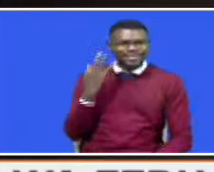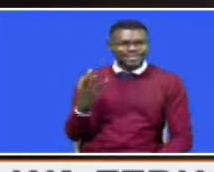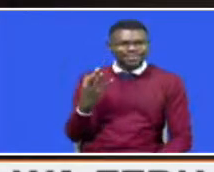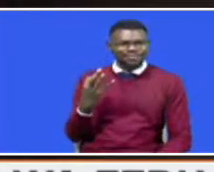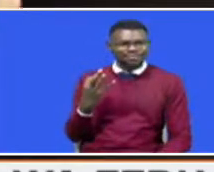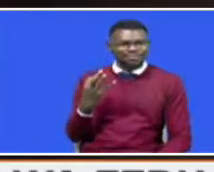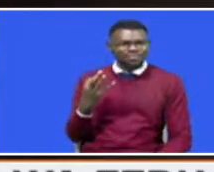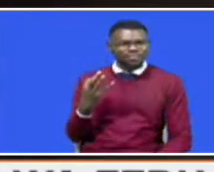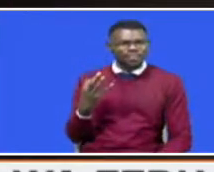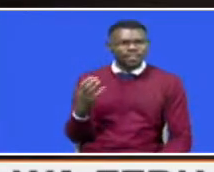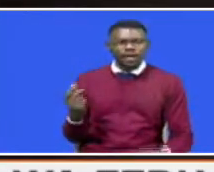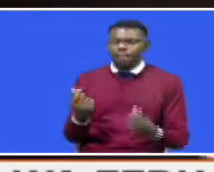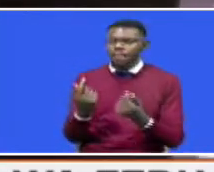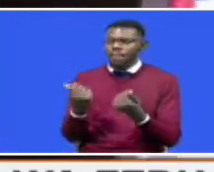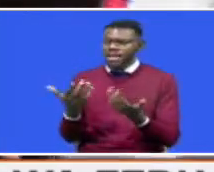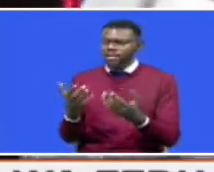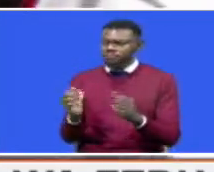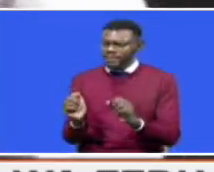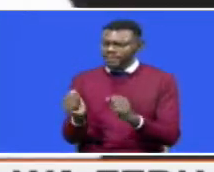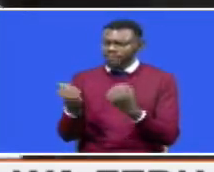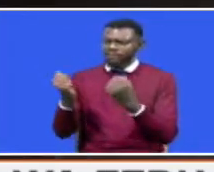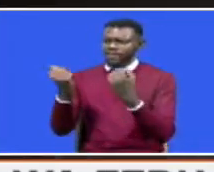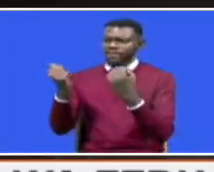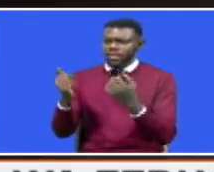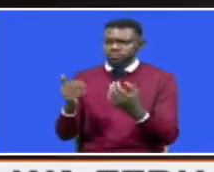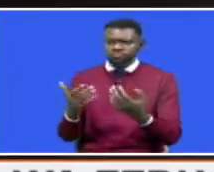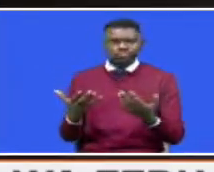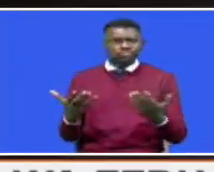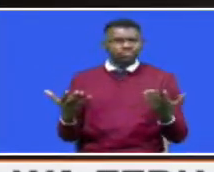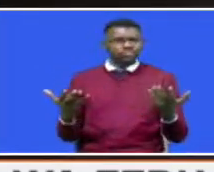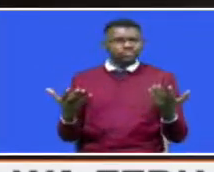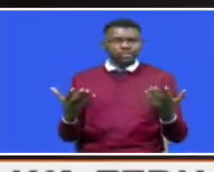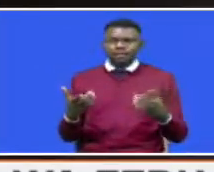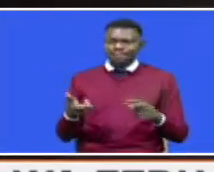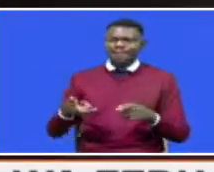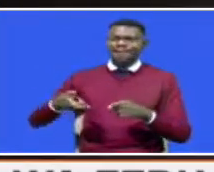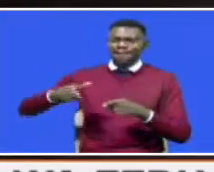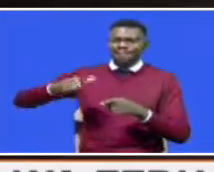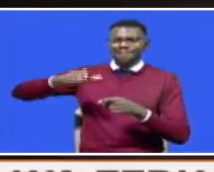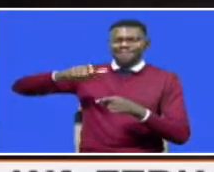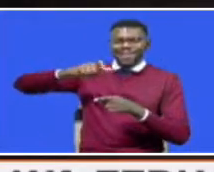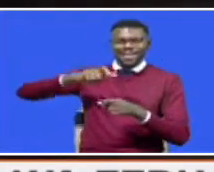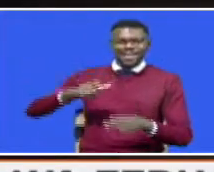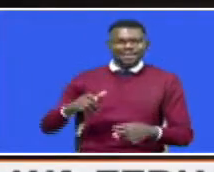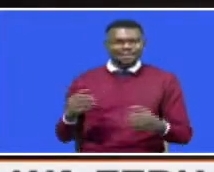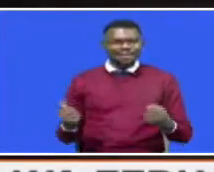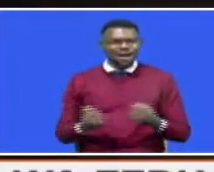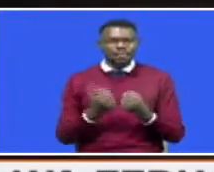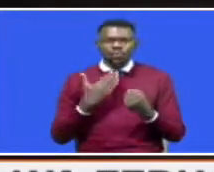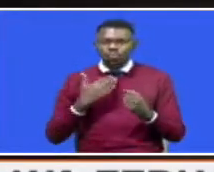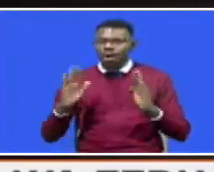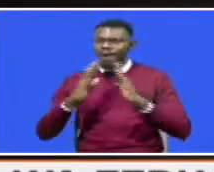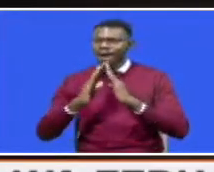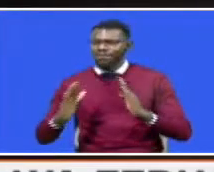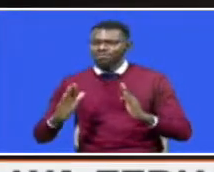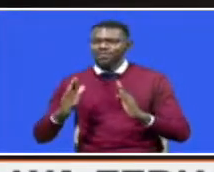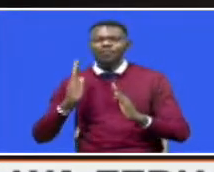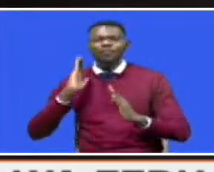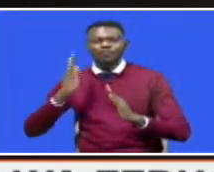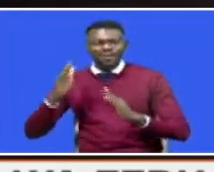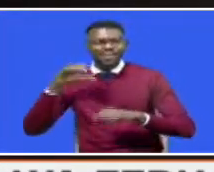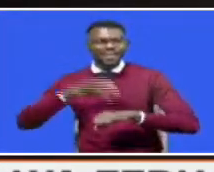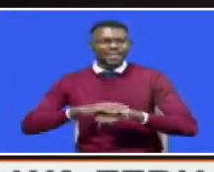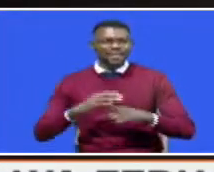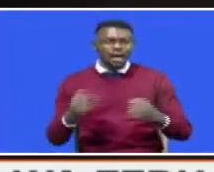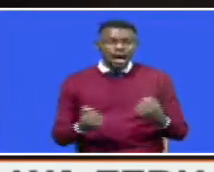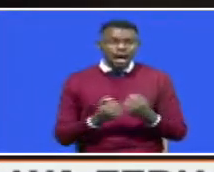Alafu pesa uwekewe mahali. Izae riba. Ukitaka nyumba utapata nyumba.